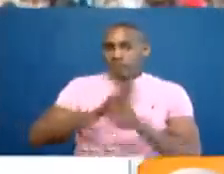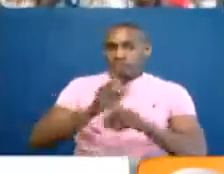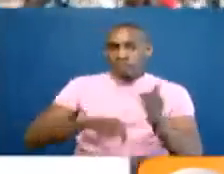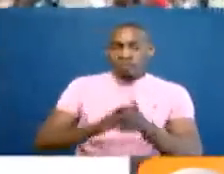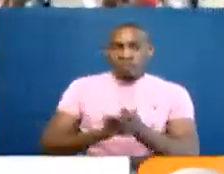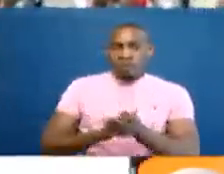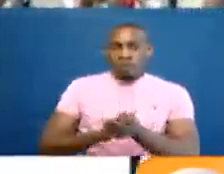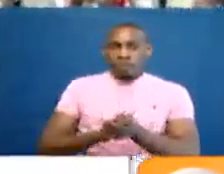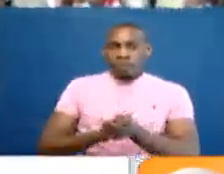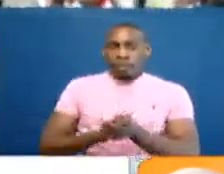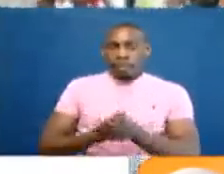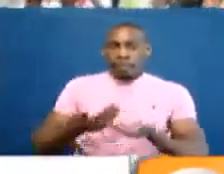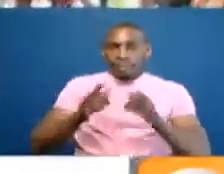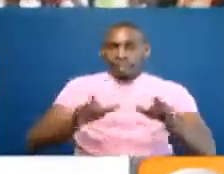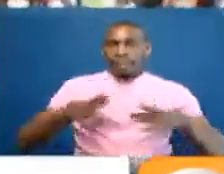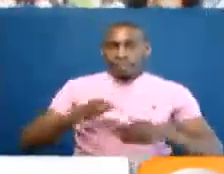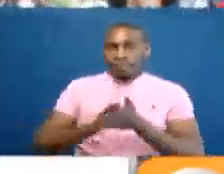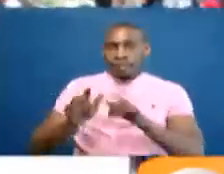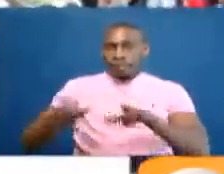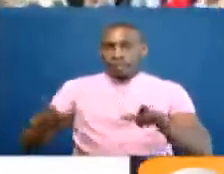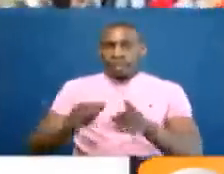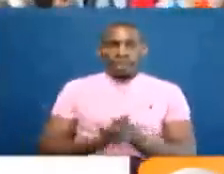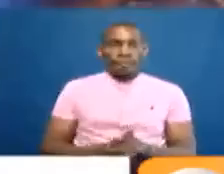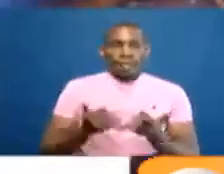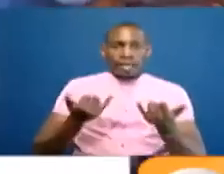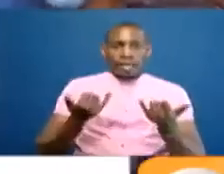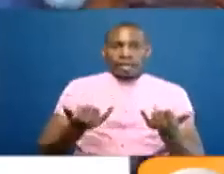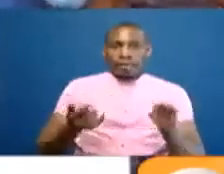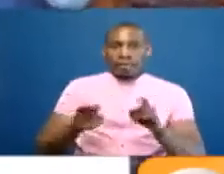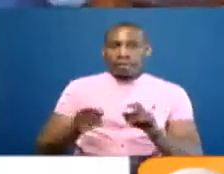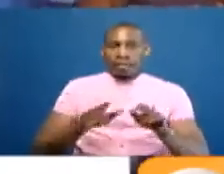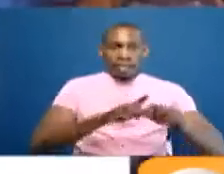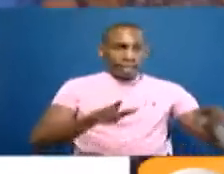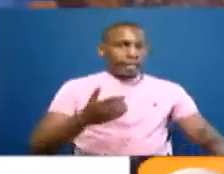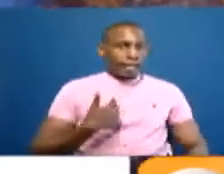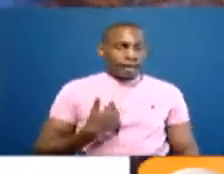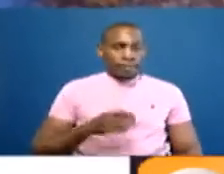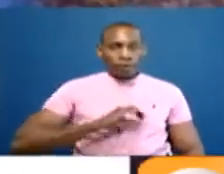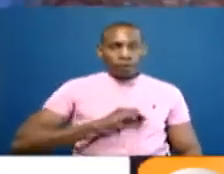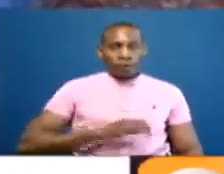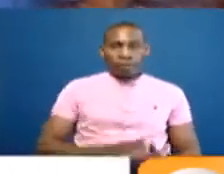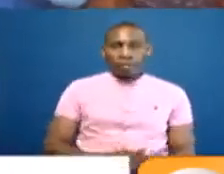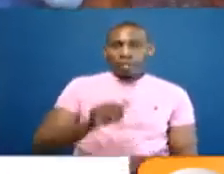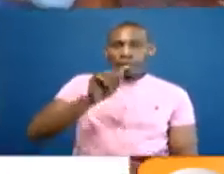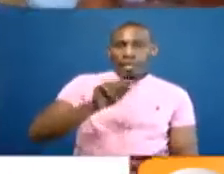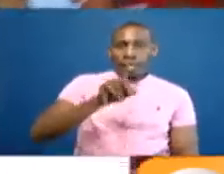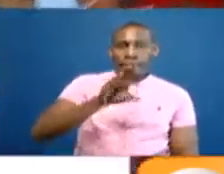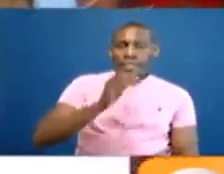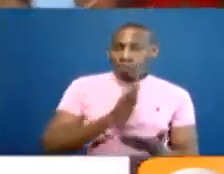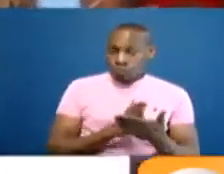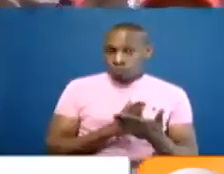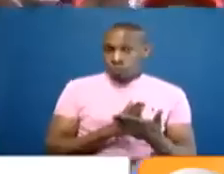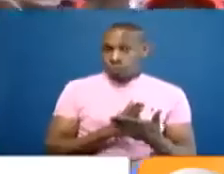resettle the thousands of squatters in the county. Tuko hapa vilevile na ardhi ambayo inamilikiwa na ADC, sivyo?